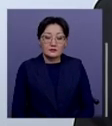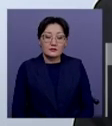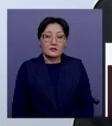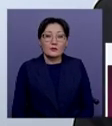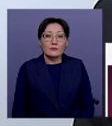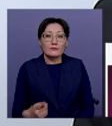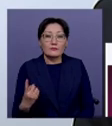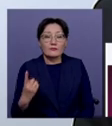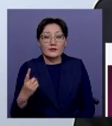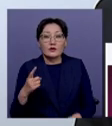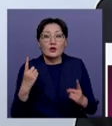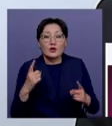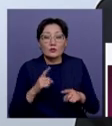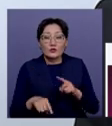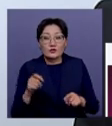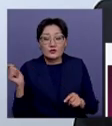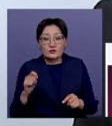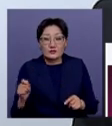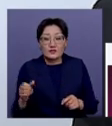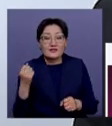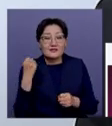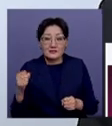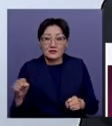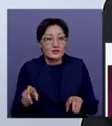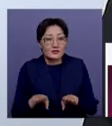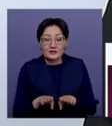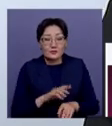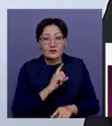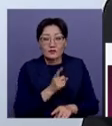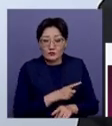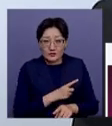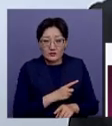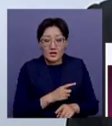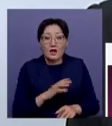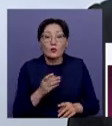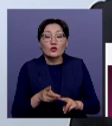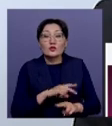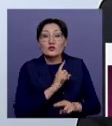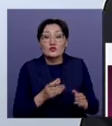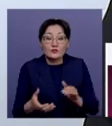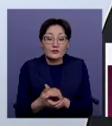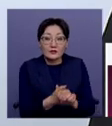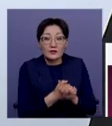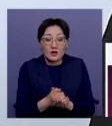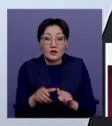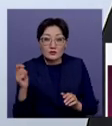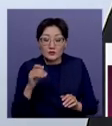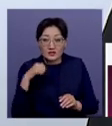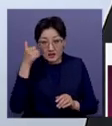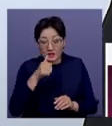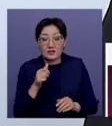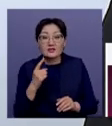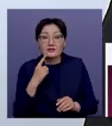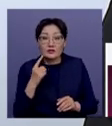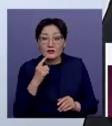Біз Ұлы Отан соғысындағы жеңіске ештеңеге теңеспейтін күшпен жеттік. Ол күш әрине бірлік. Майдан жылдарындағы қиын кезеңдерді